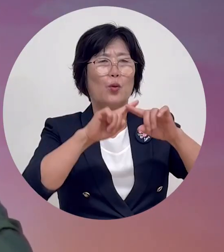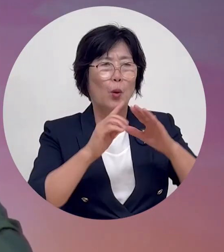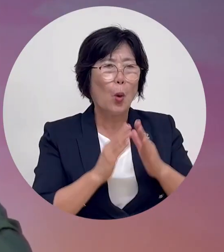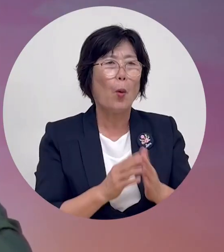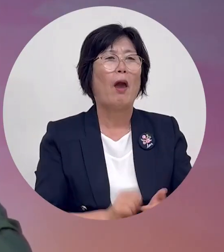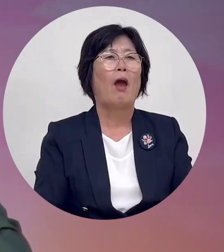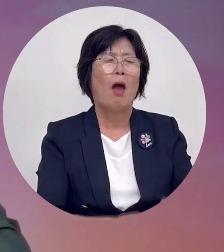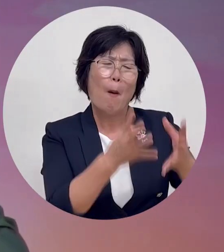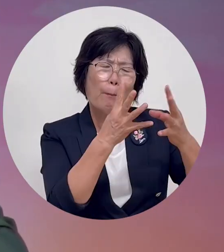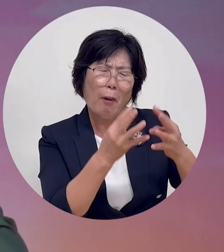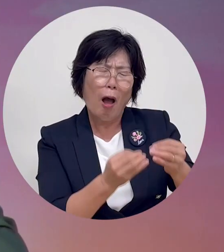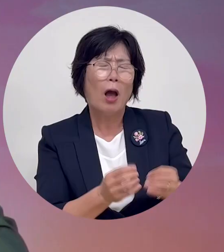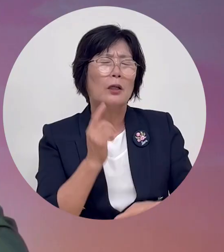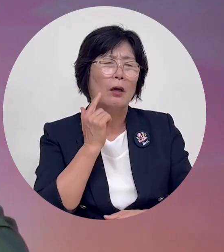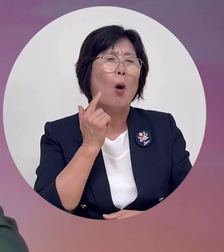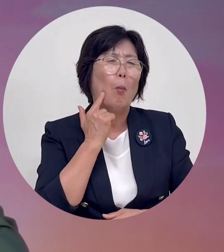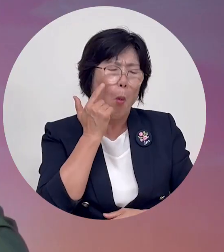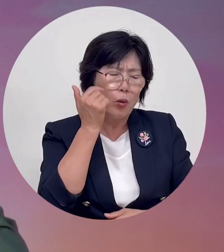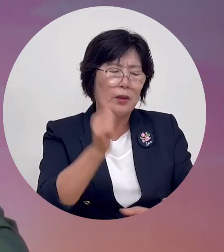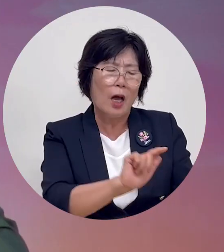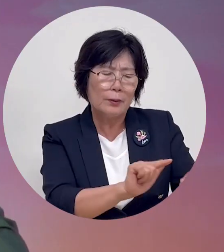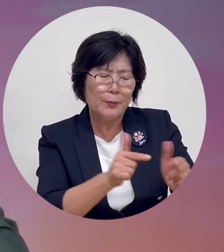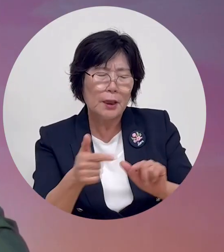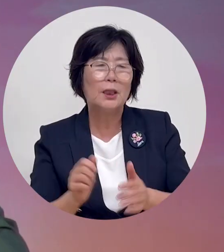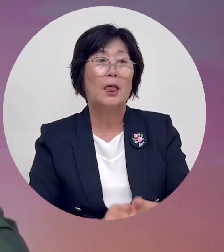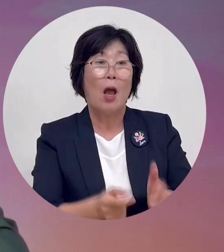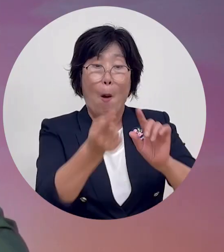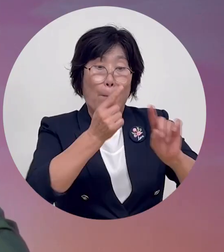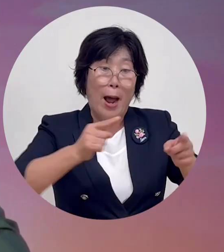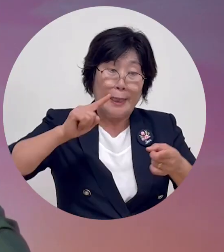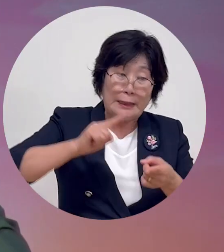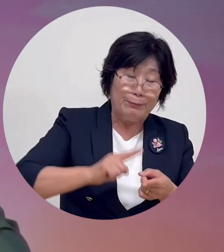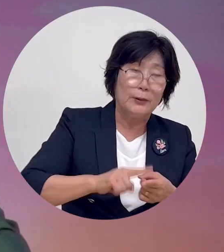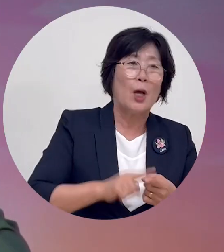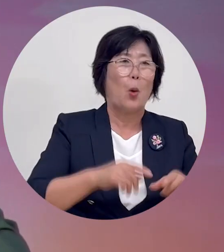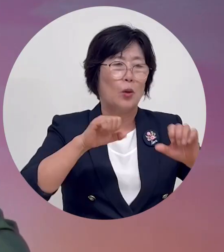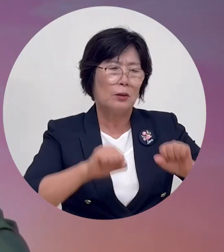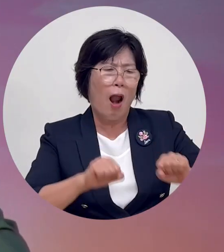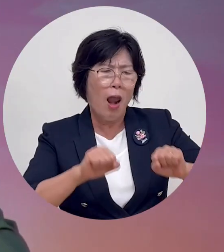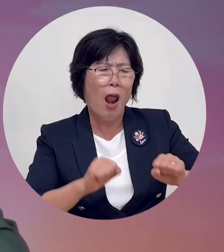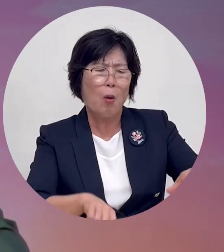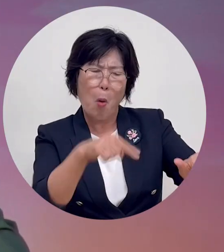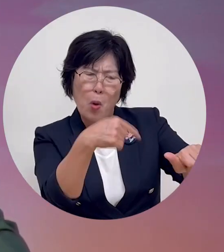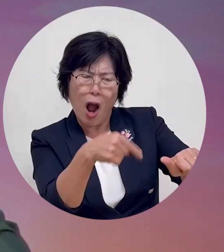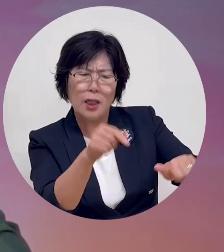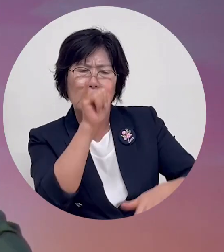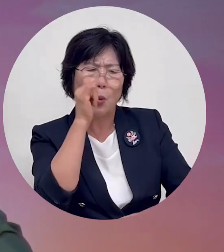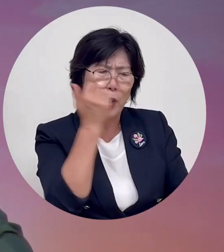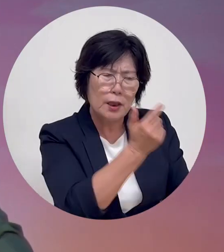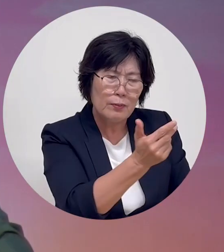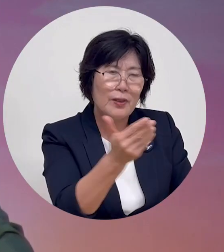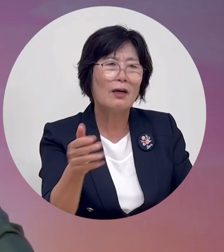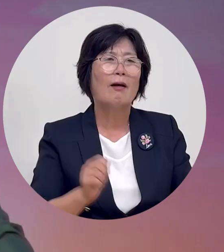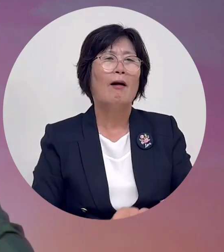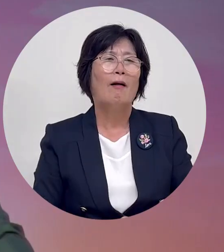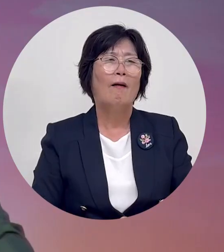많은 목회자들이 말씀대로 살라라고 가르칩니까? 가르치지